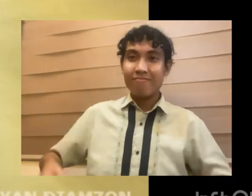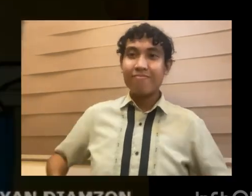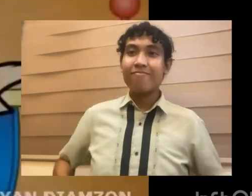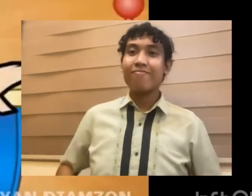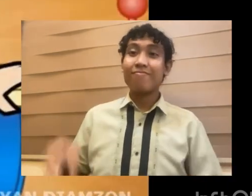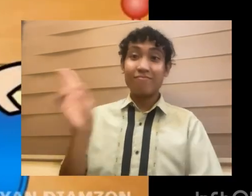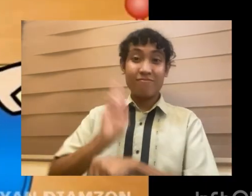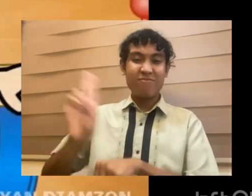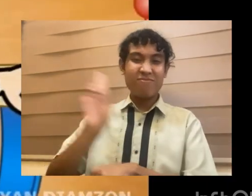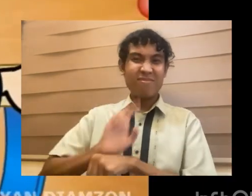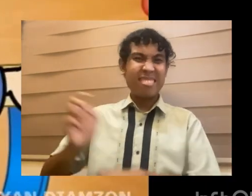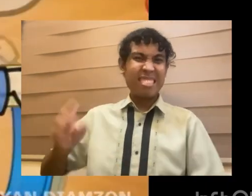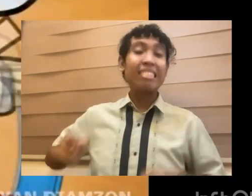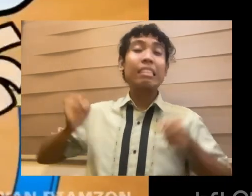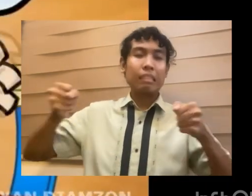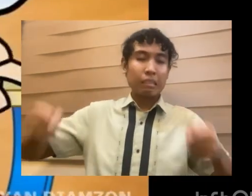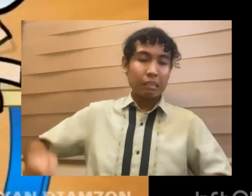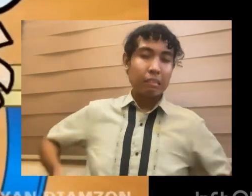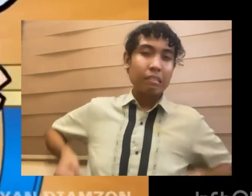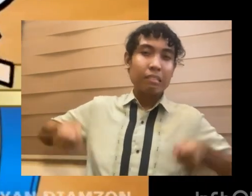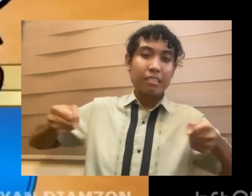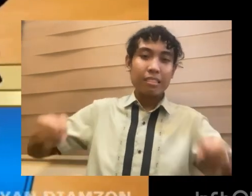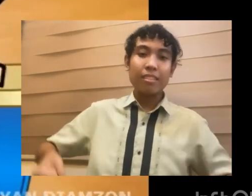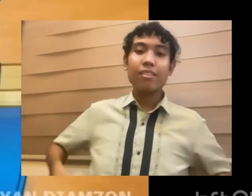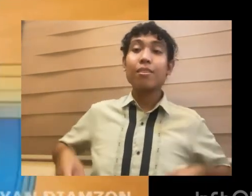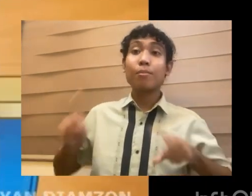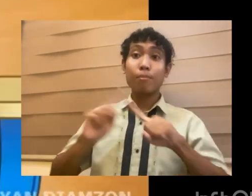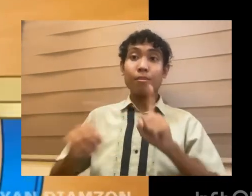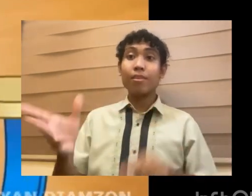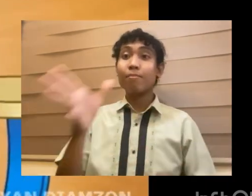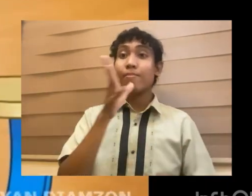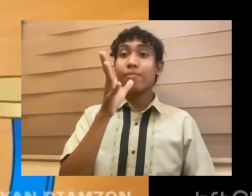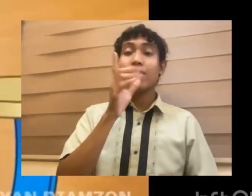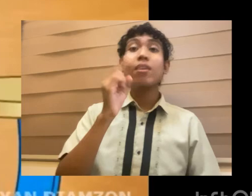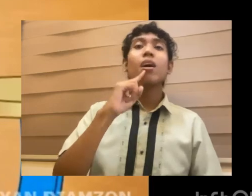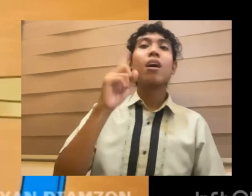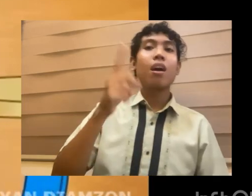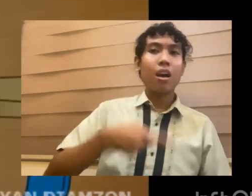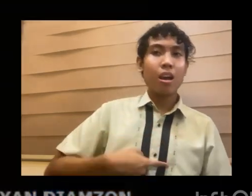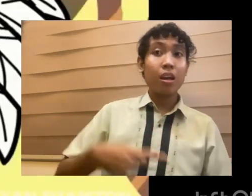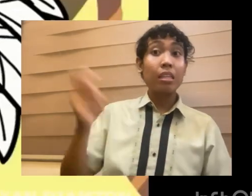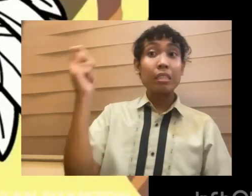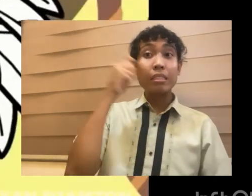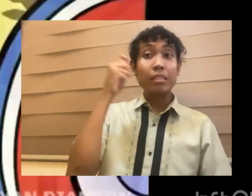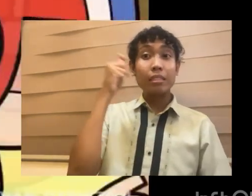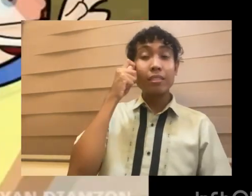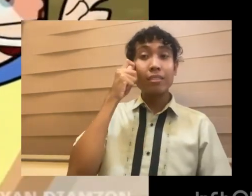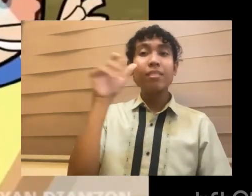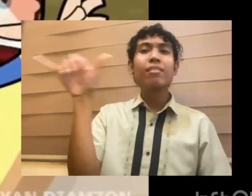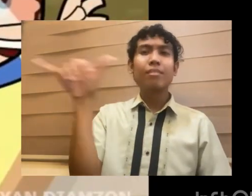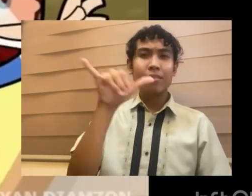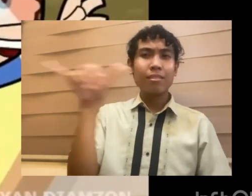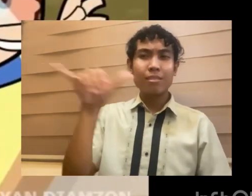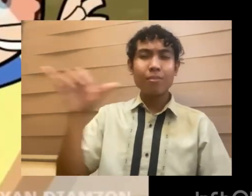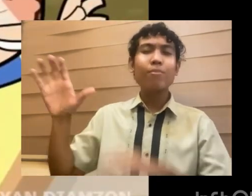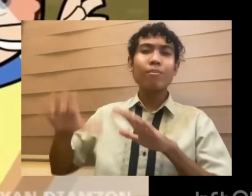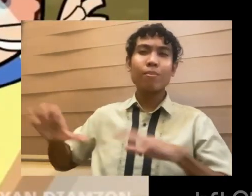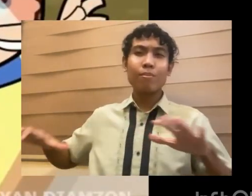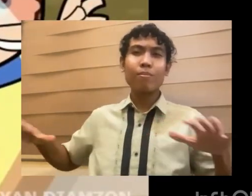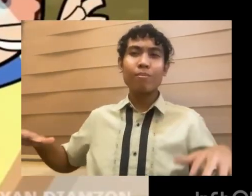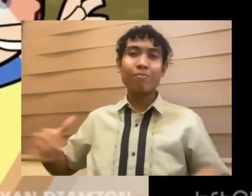Titoy. Pero bukod dun, dugtong ni nanay, hindi siya kakaiba sa inyo, hindi ba? Tara na! Tara na!